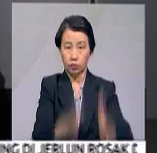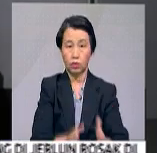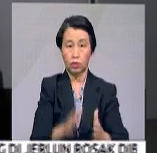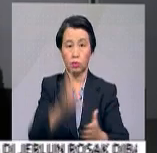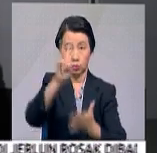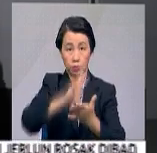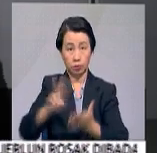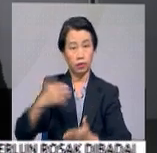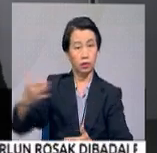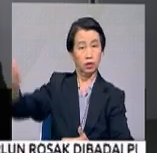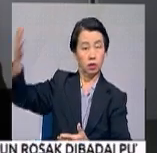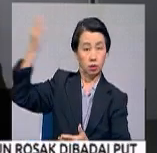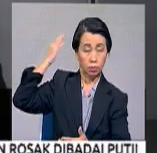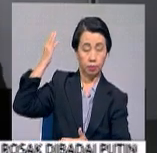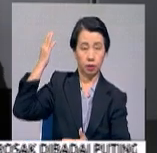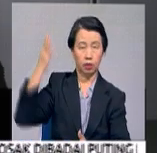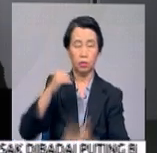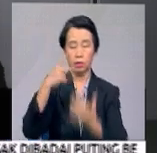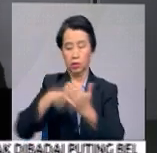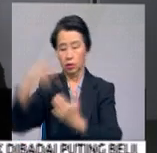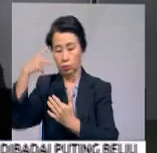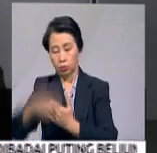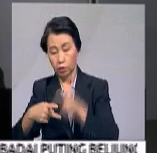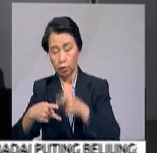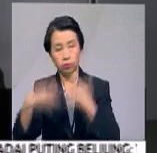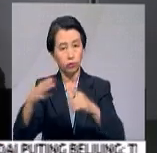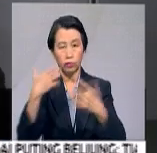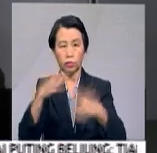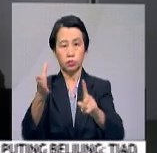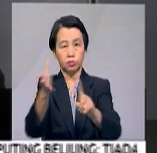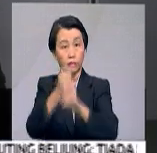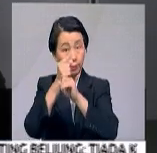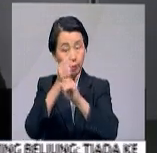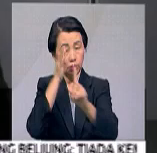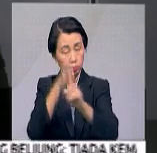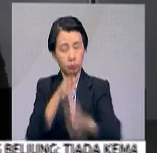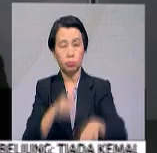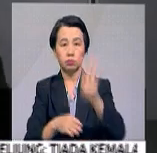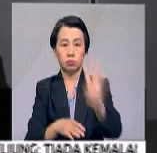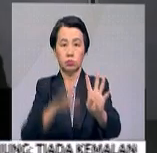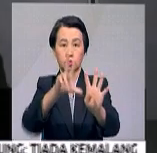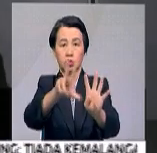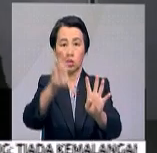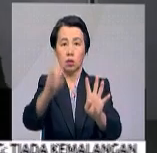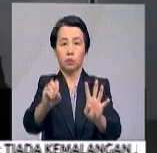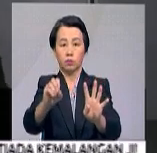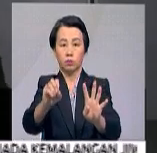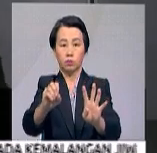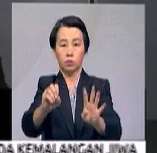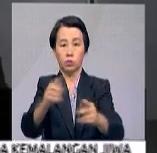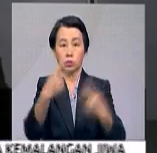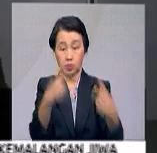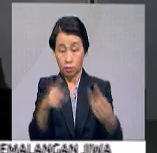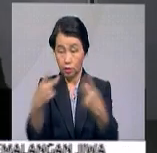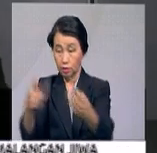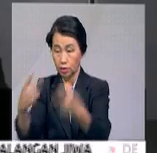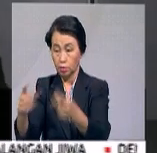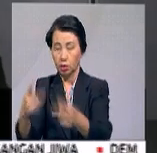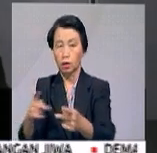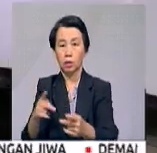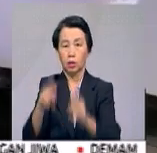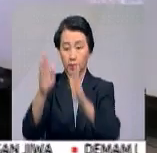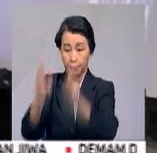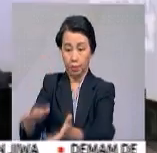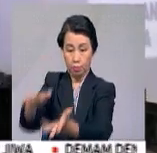lepas. Program ini juga mencapai sasaran dari segi 430 outlets ataupun pihak